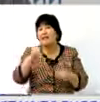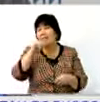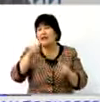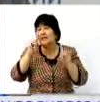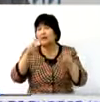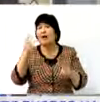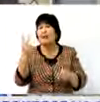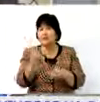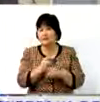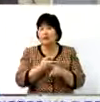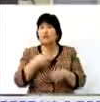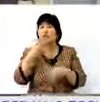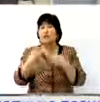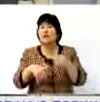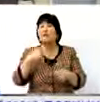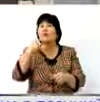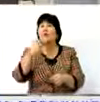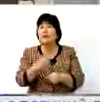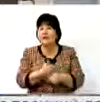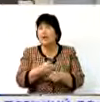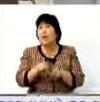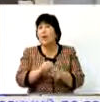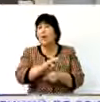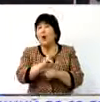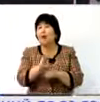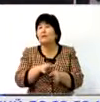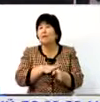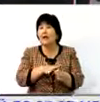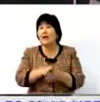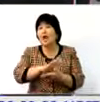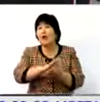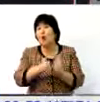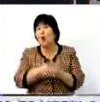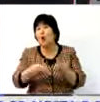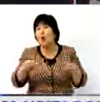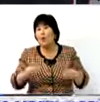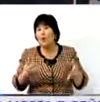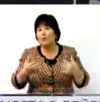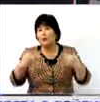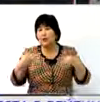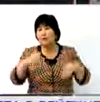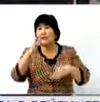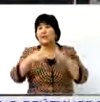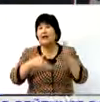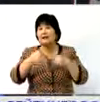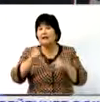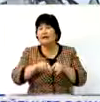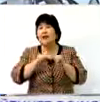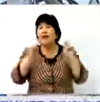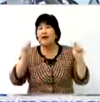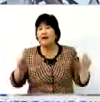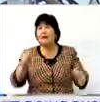признан 2 уже мировым лидером, а по обеспечению исполнения договоров, получению разрешения на строительство,